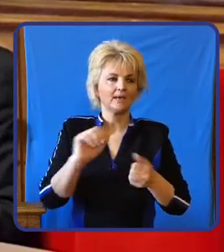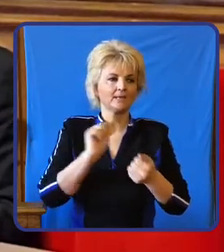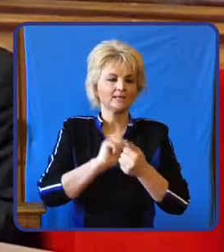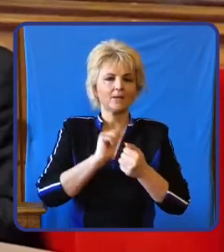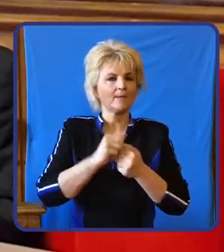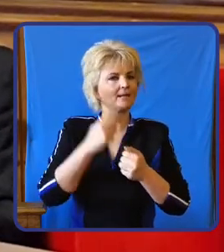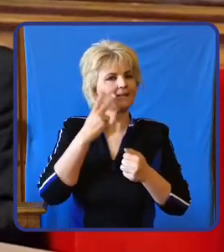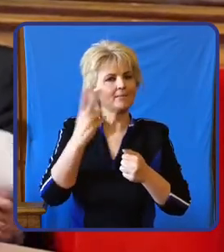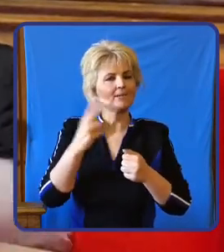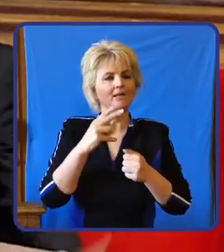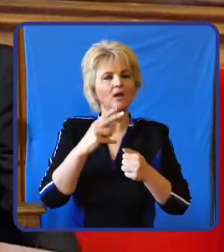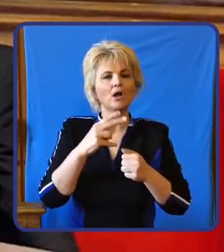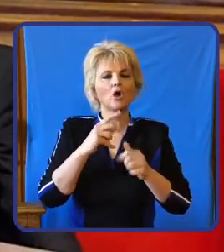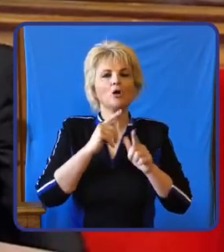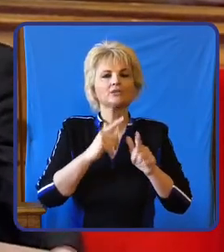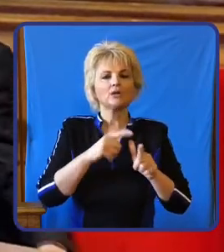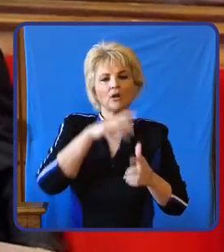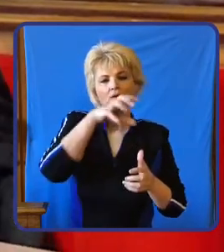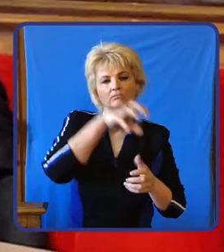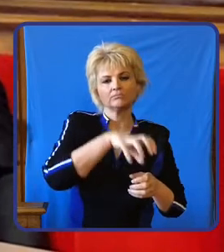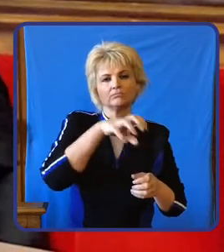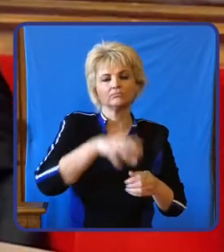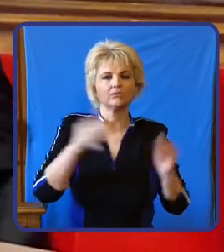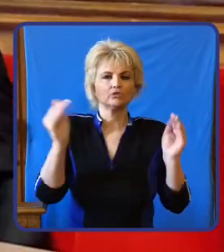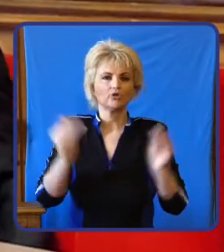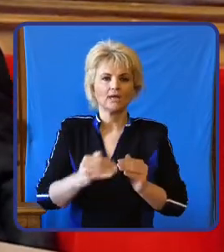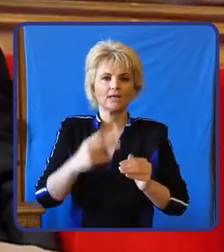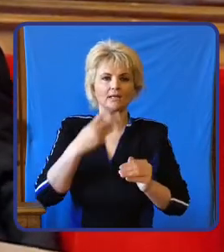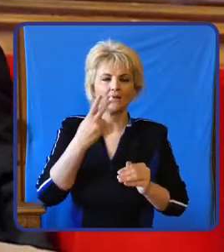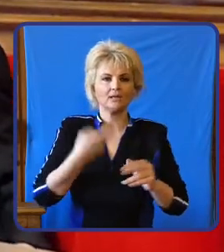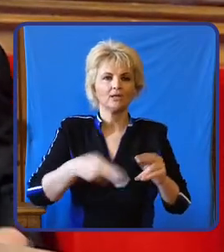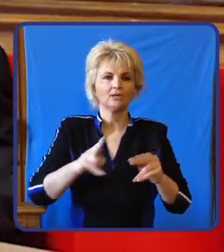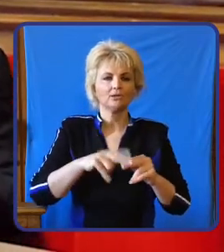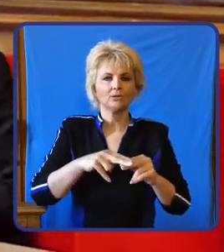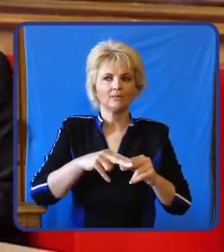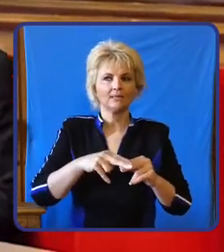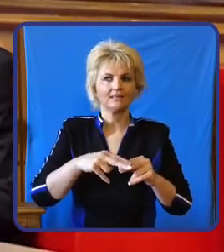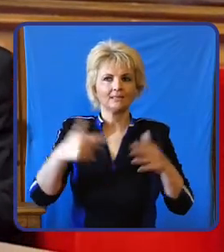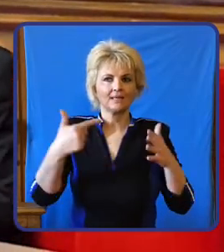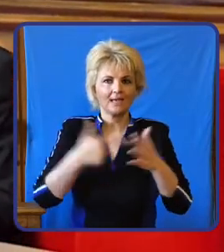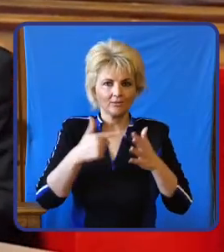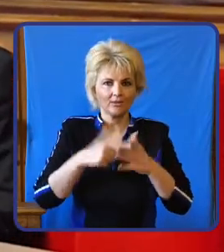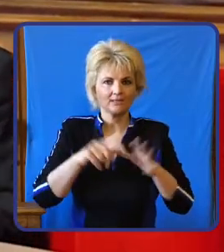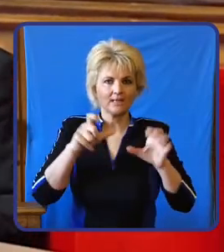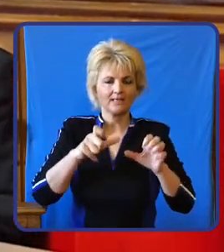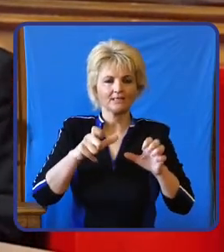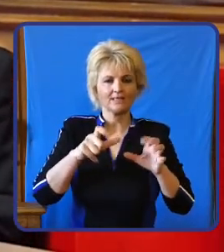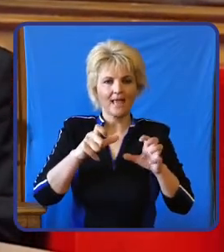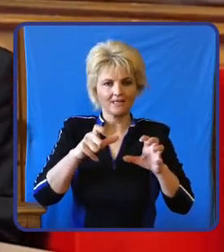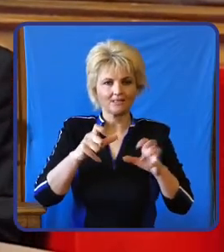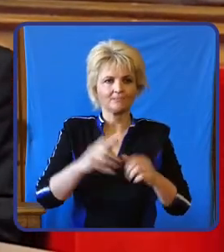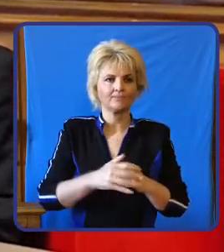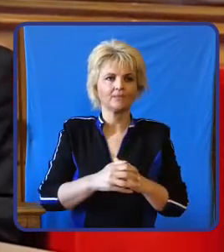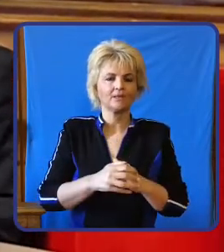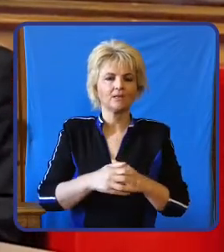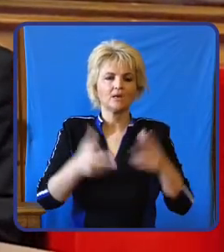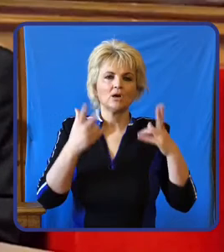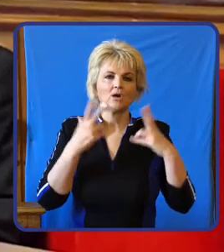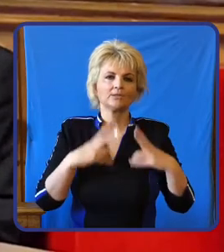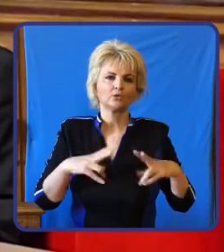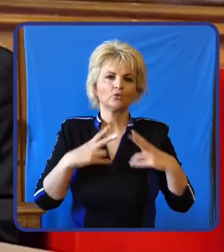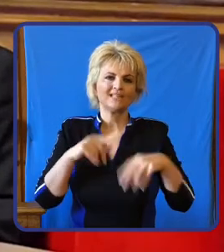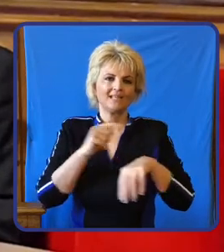látjuk, hanem az adagcsökkenés látjuk, ami több mint 2700, hogy ez miből tevődik. A